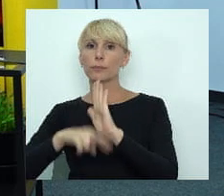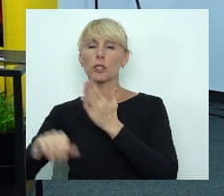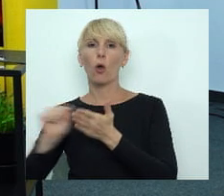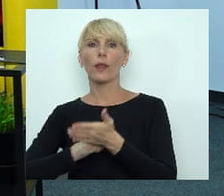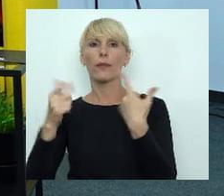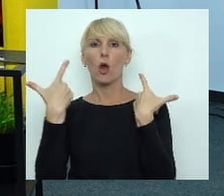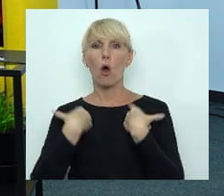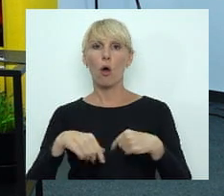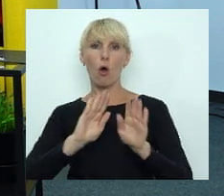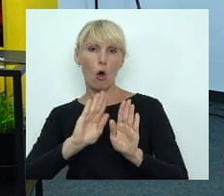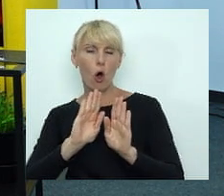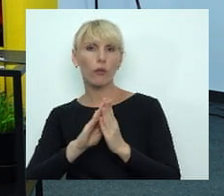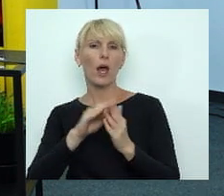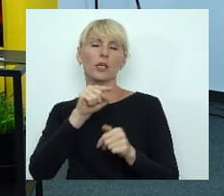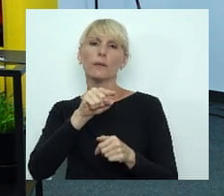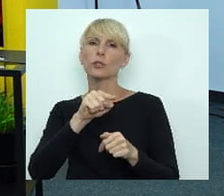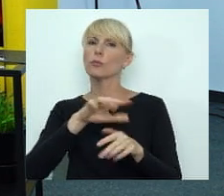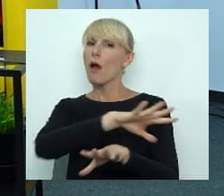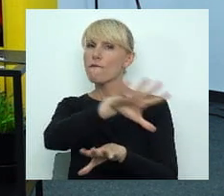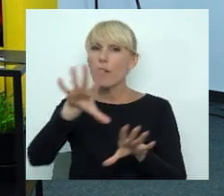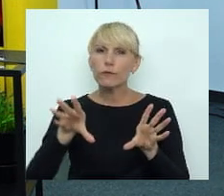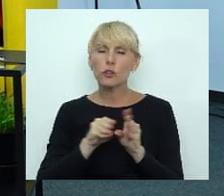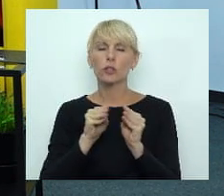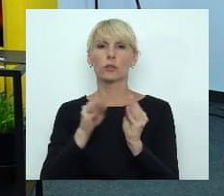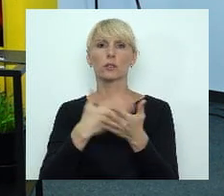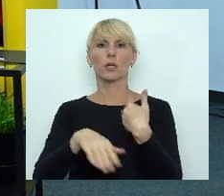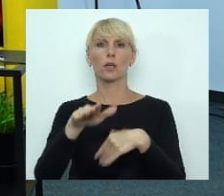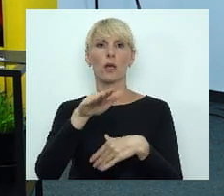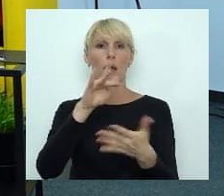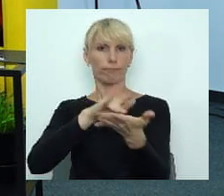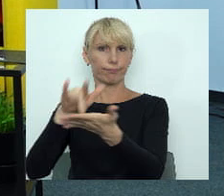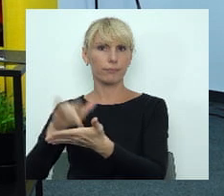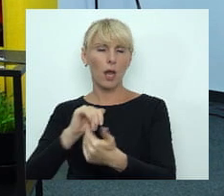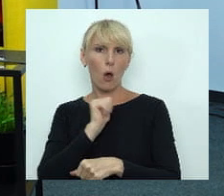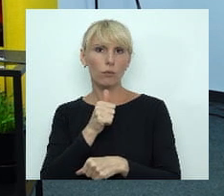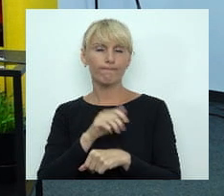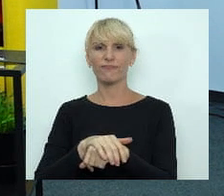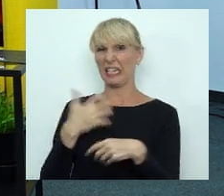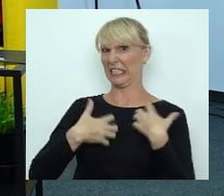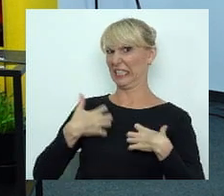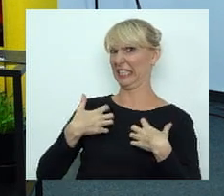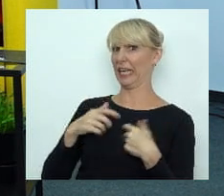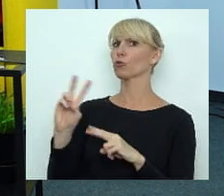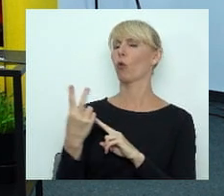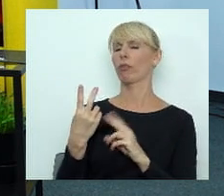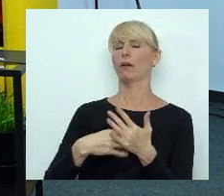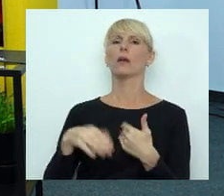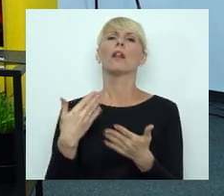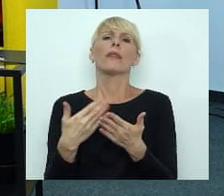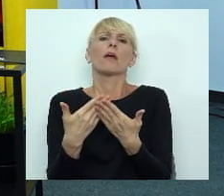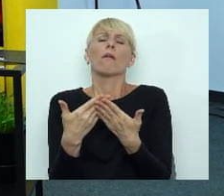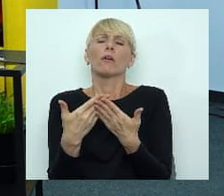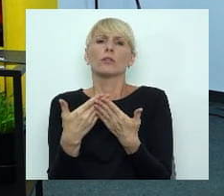osobowych we wszystkich państwach członkowskich Unii Europejskiej. To jest bardzo duży, duży walor. A histeria skąd? Histeria tak naprawdę moim zdaniem